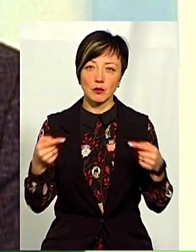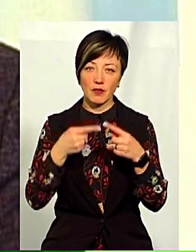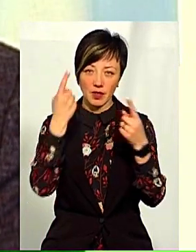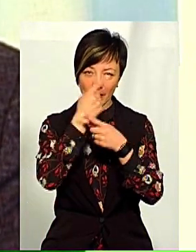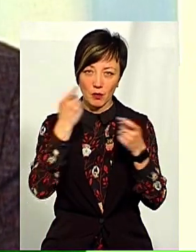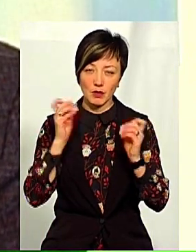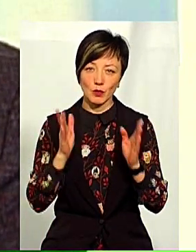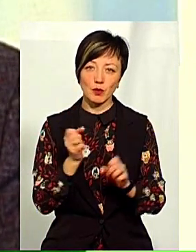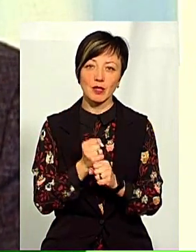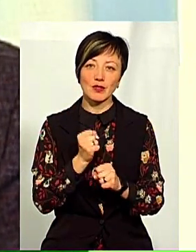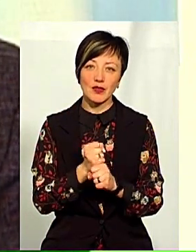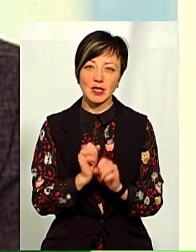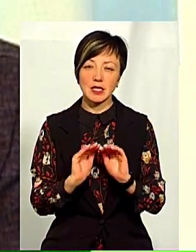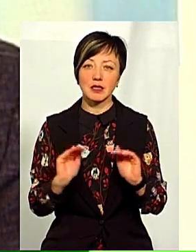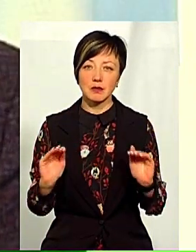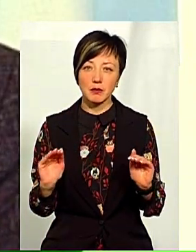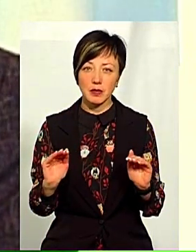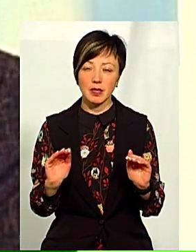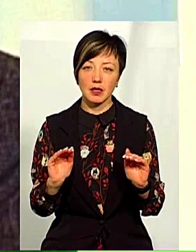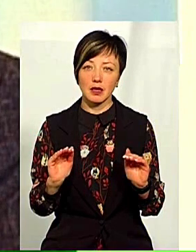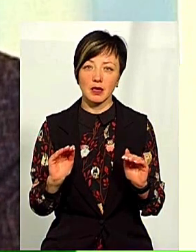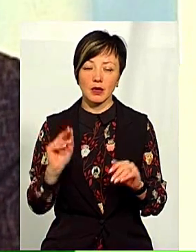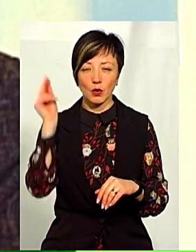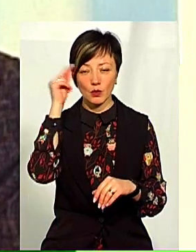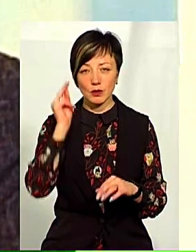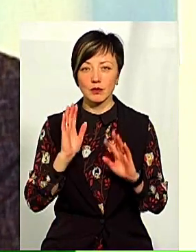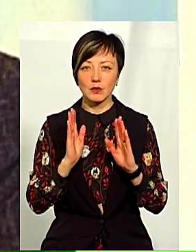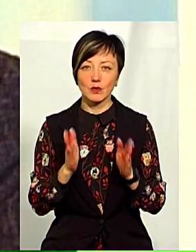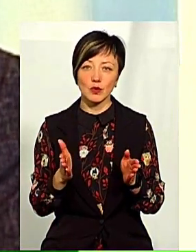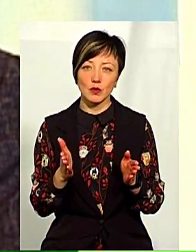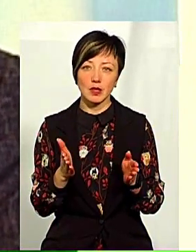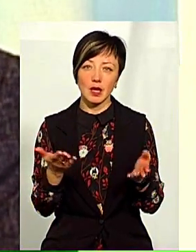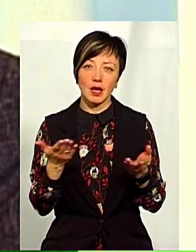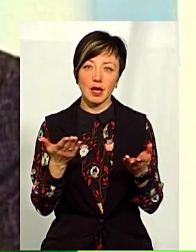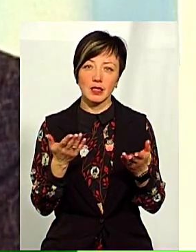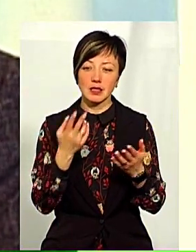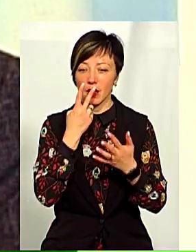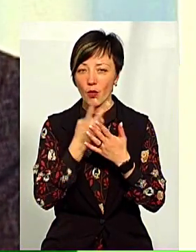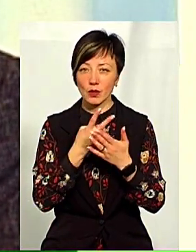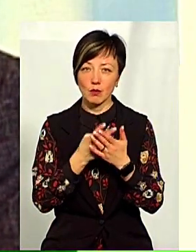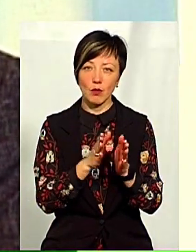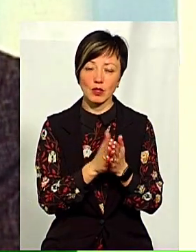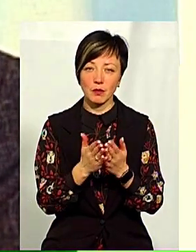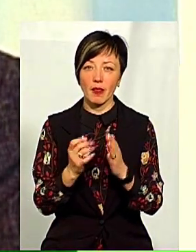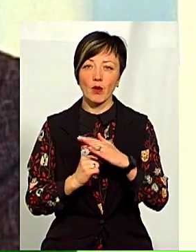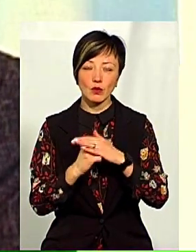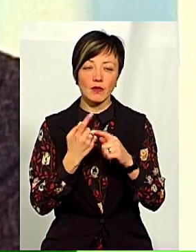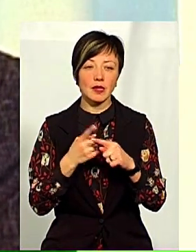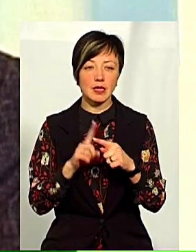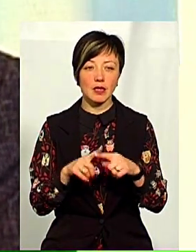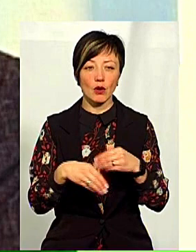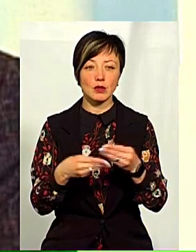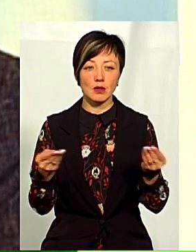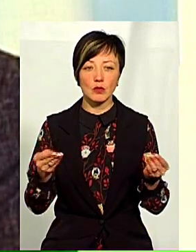інформацію, будуть працювати з дітьми та учнями. Вже так, як вони так. Навчені. Будуть якісь наочні посібники, вони вже на основі тих, які ми